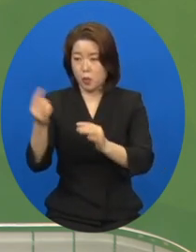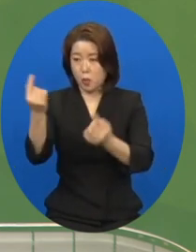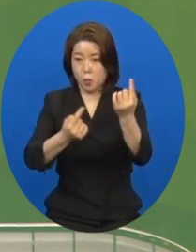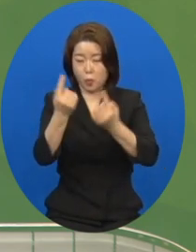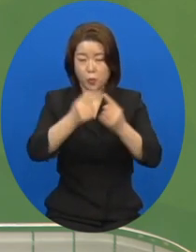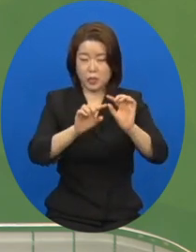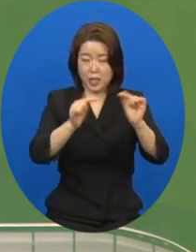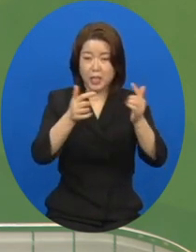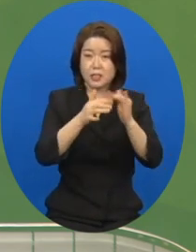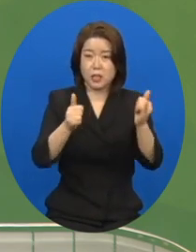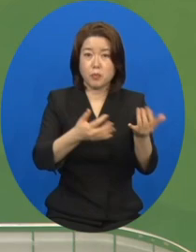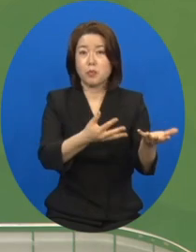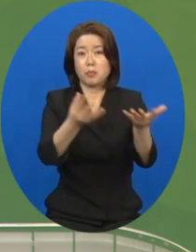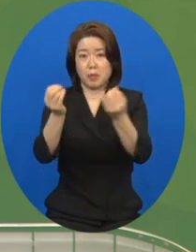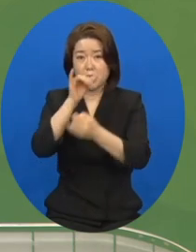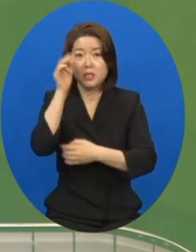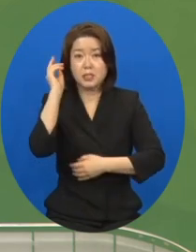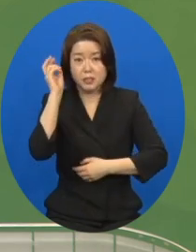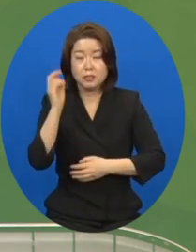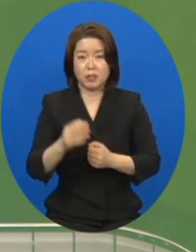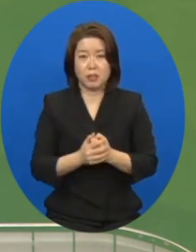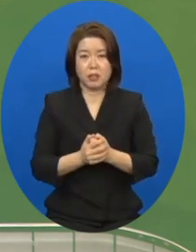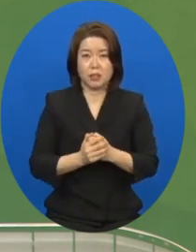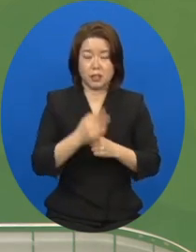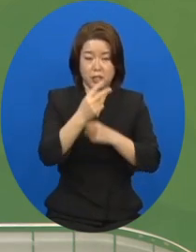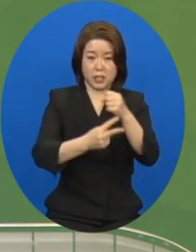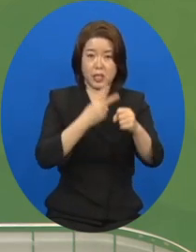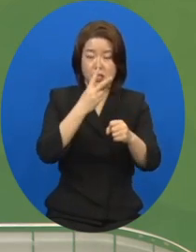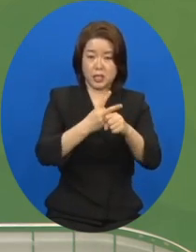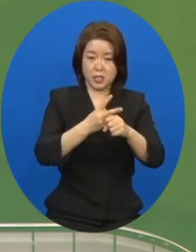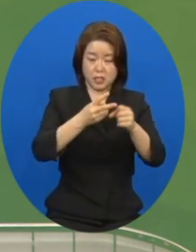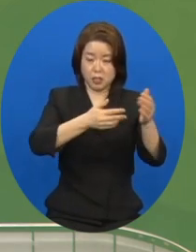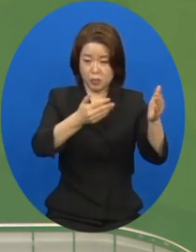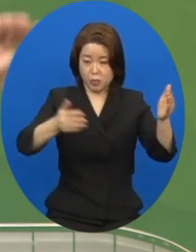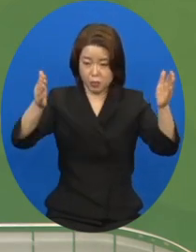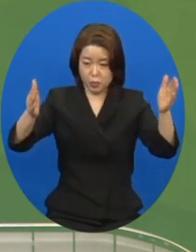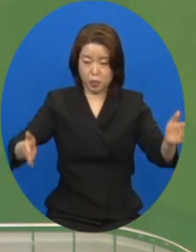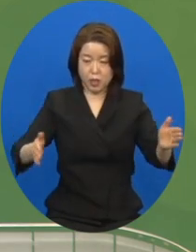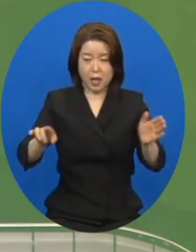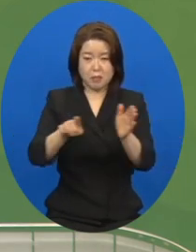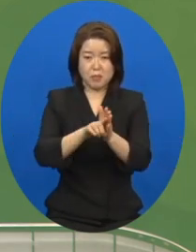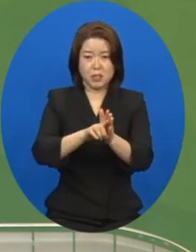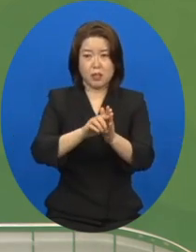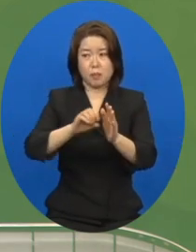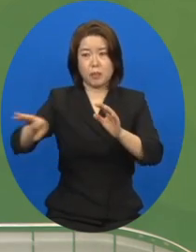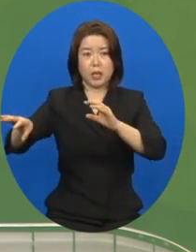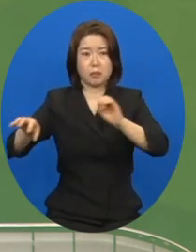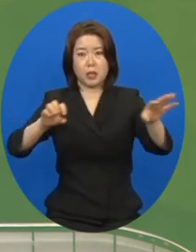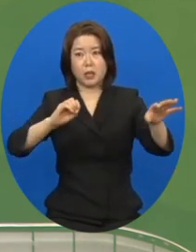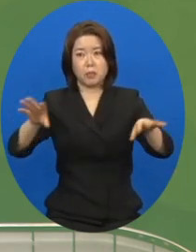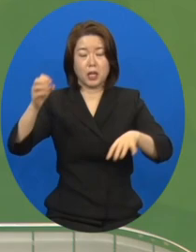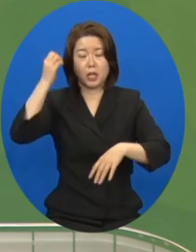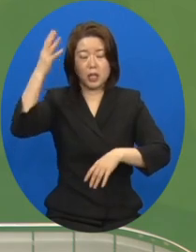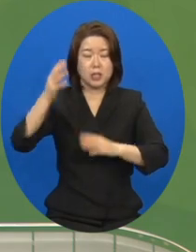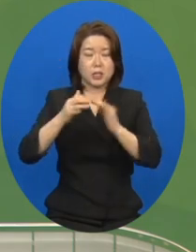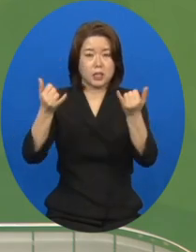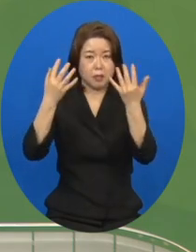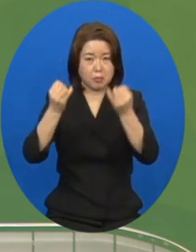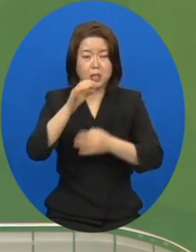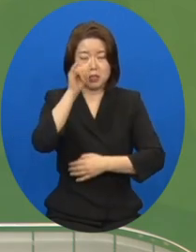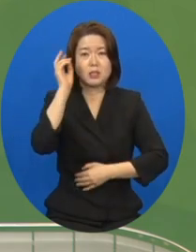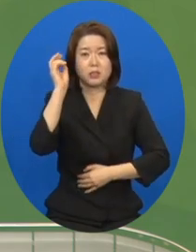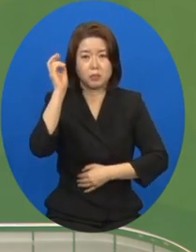분들도 많으실 거예요. 그동안 한 2년이 지난 동안 믿음 다 잃어버린 분들도 있을 거예요.